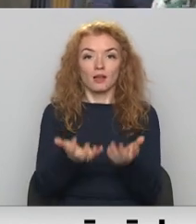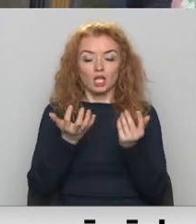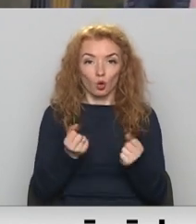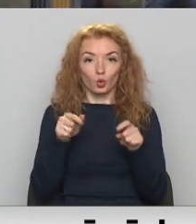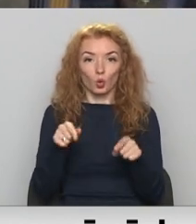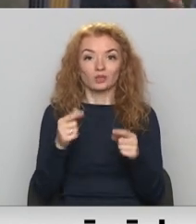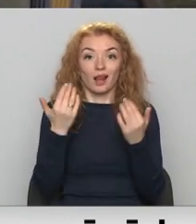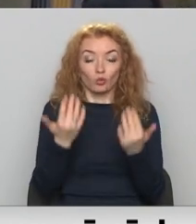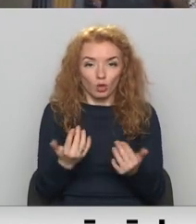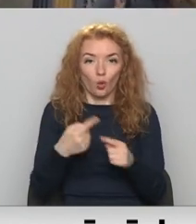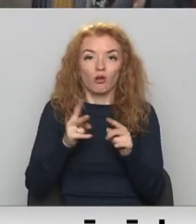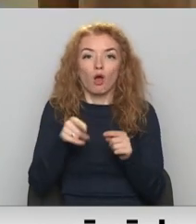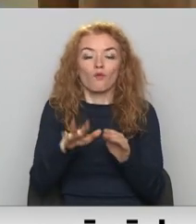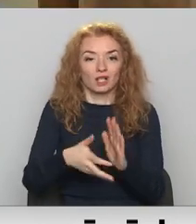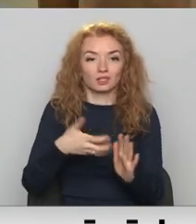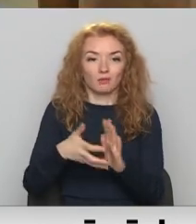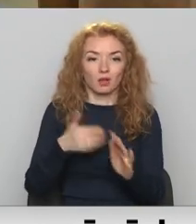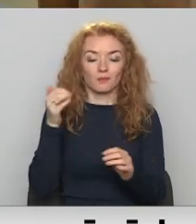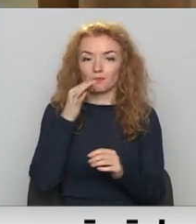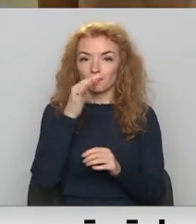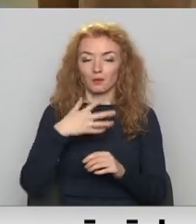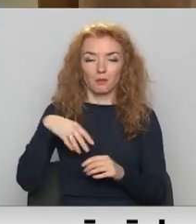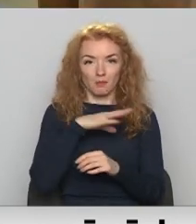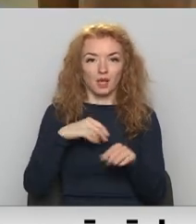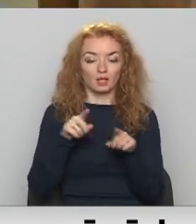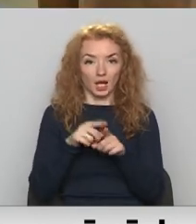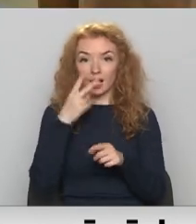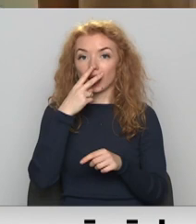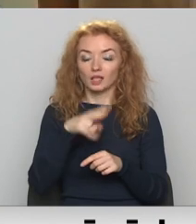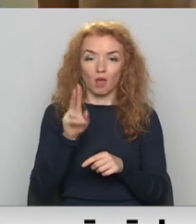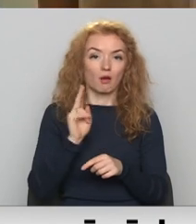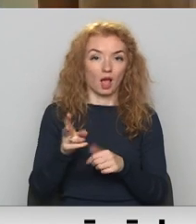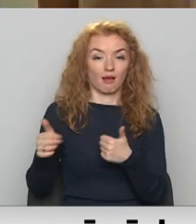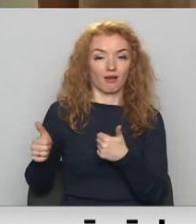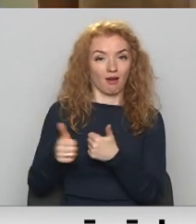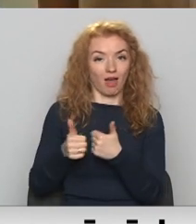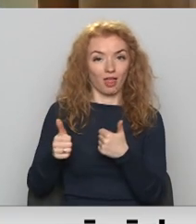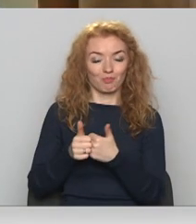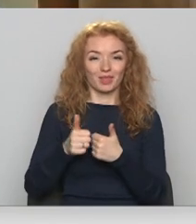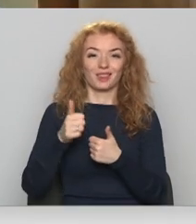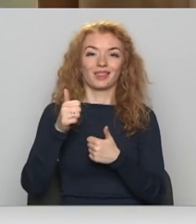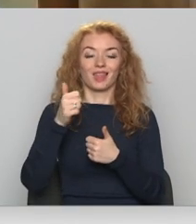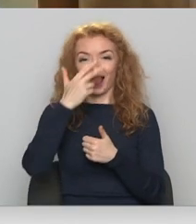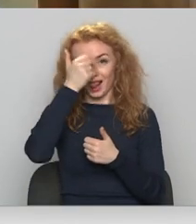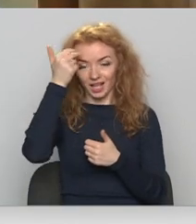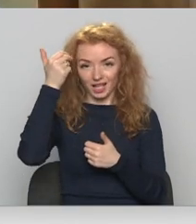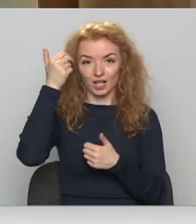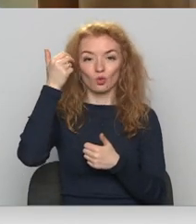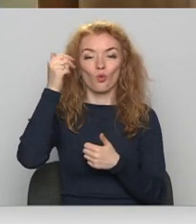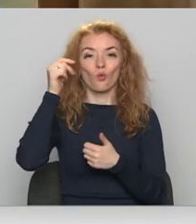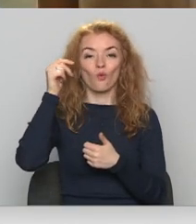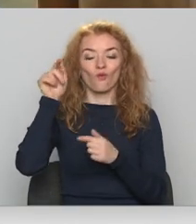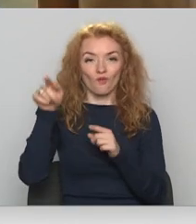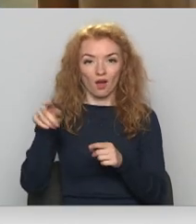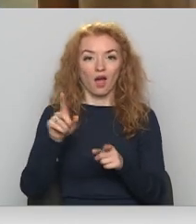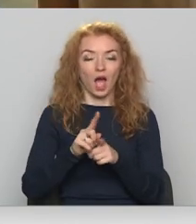rezultātus varētu izmantot. Vasarā mēs arī redzējām, ka piemēram mums kaimiņu Lietuvā un Igaunijā saslimstības